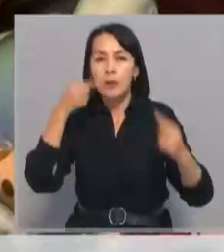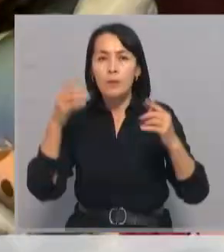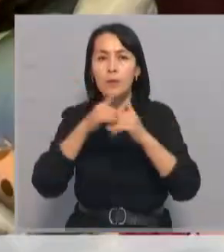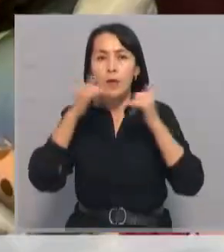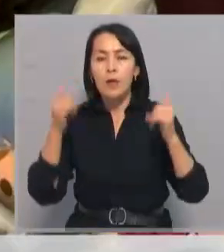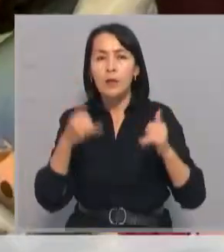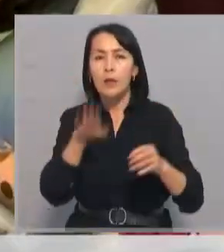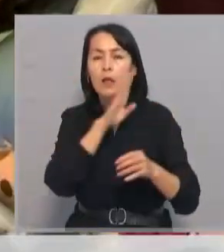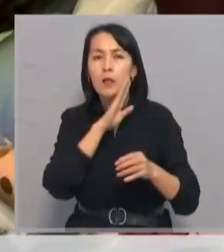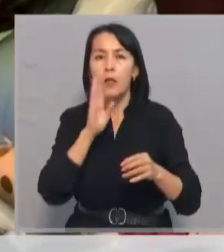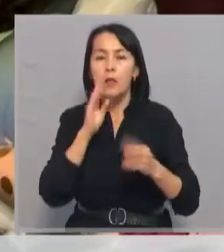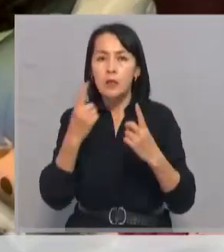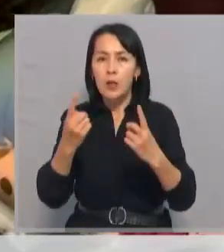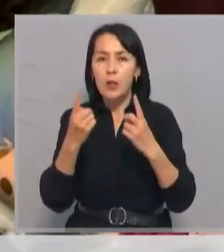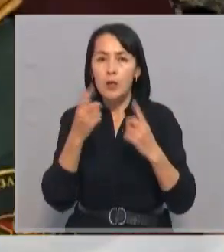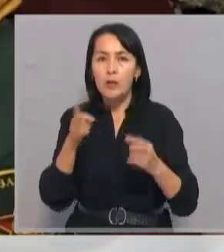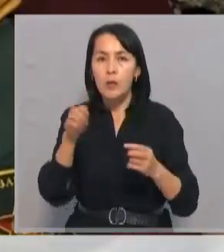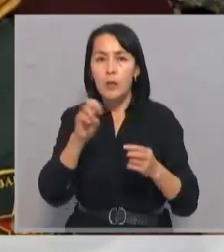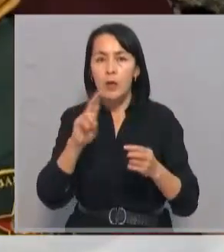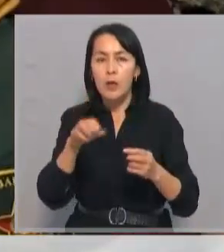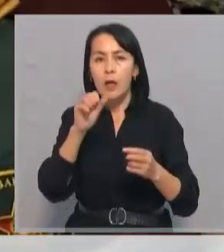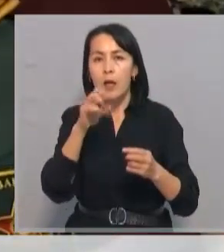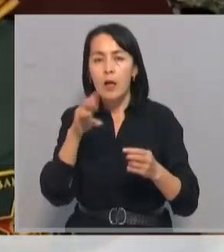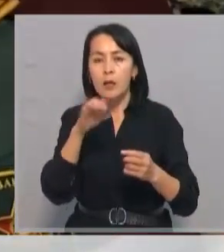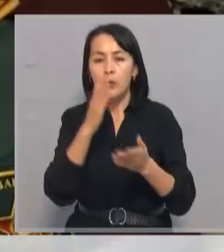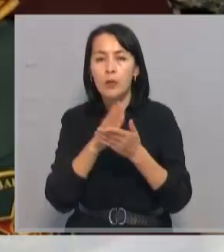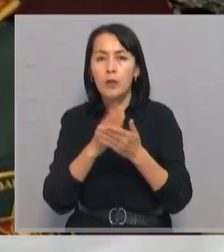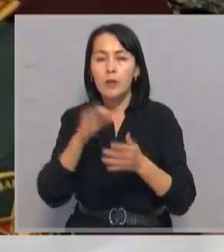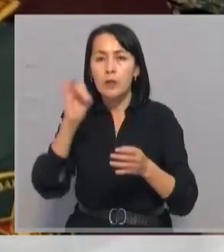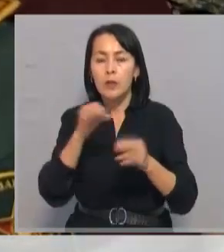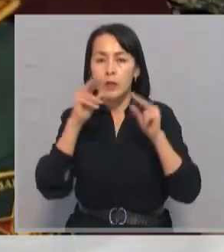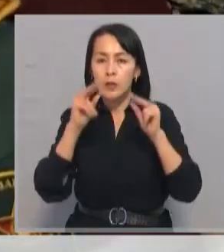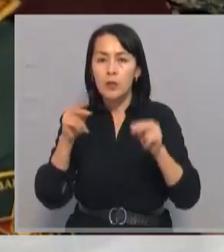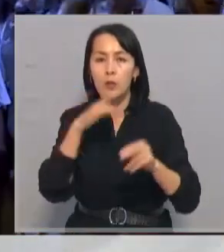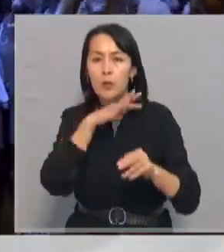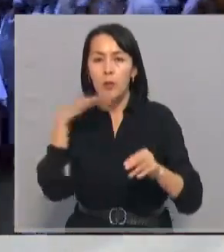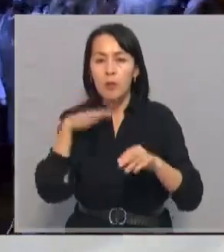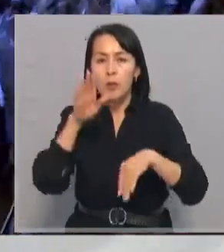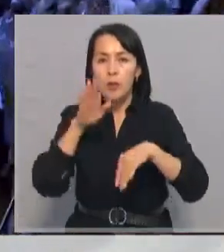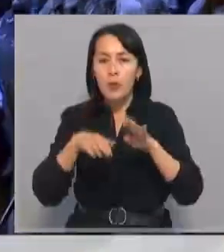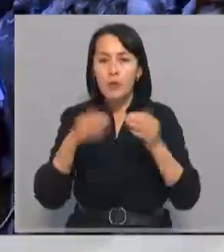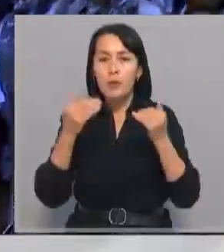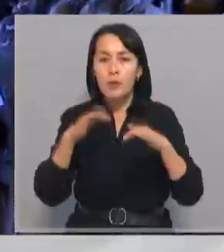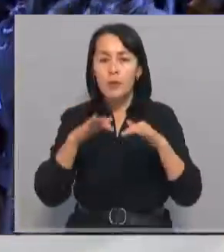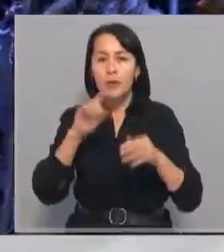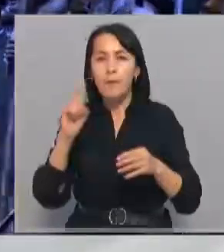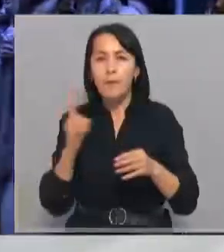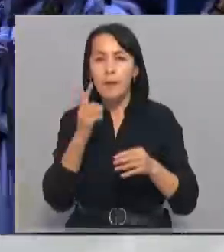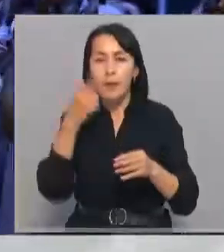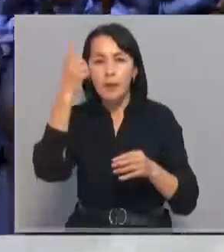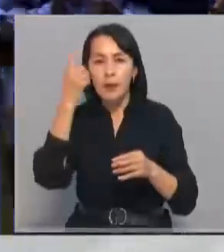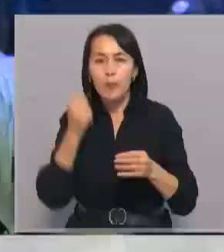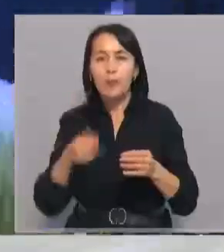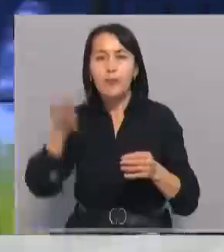абыз аналарымыздың ішінде қасиетті домалақ ана туралы оқиға тарихи шындығының молдығымен дараланып тұратын шығармалардың бірі екендігі